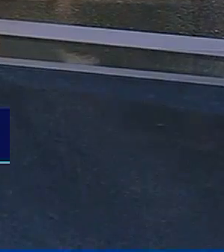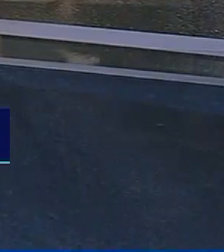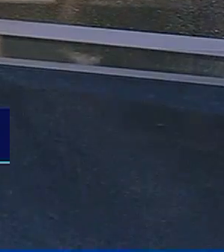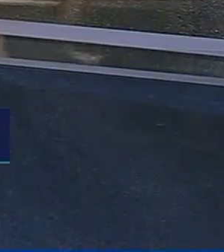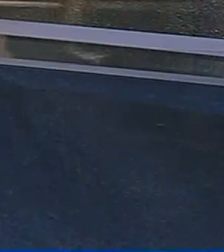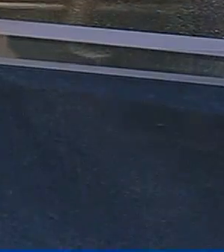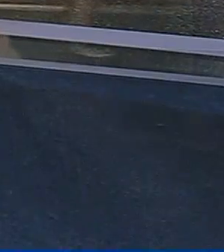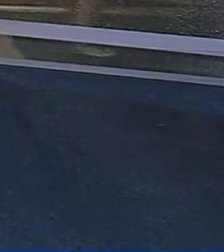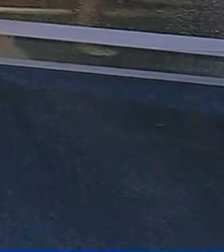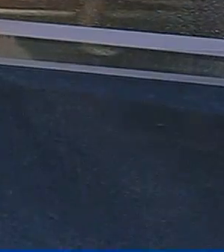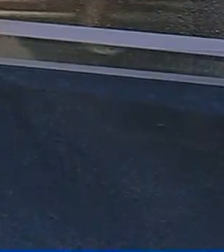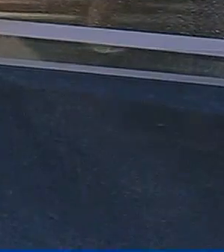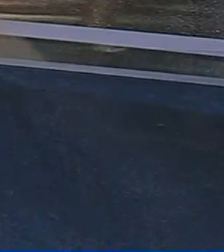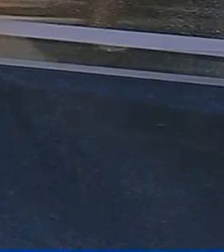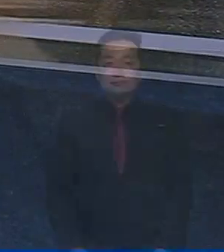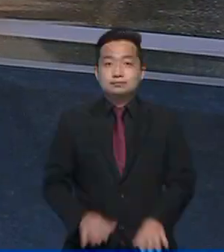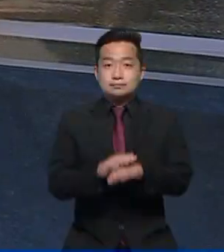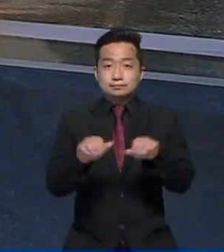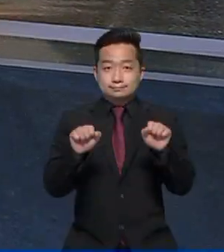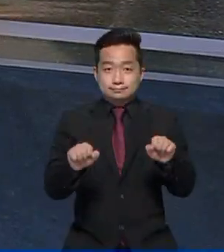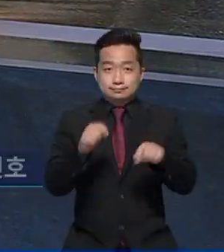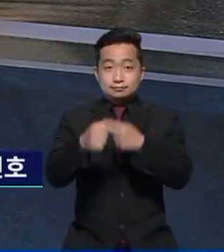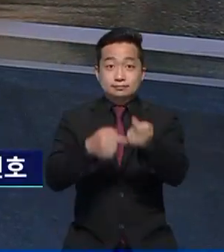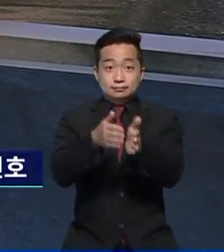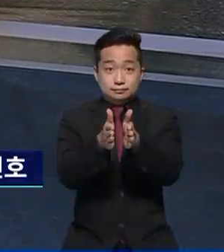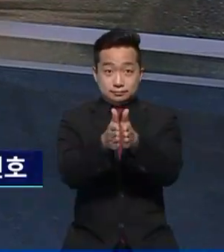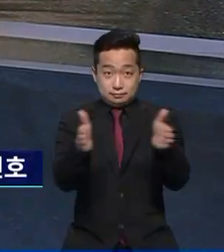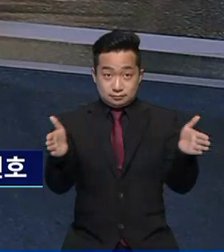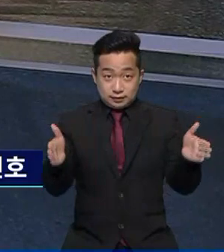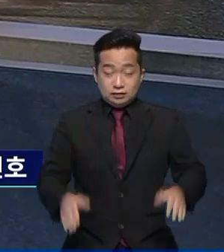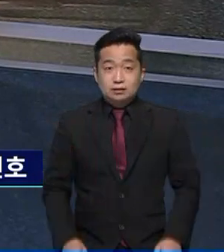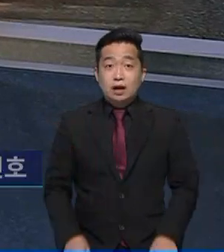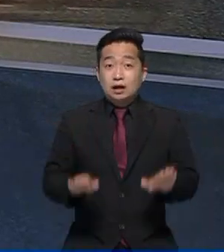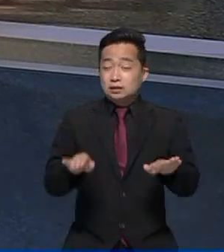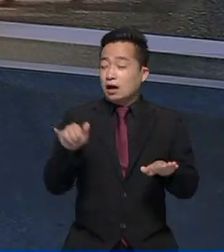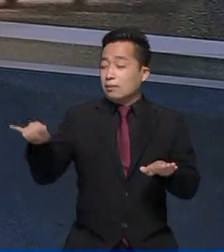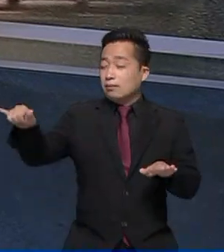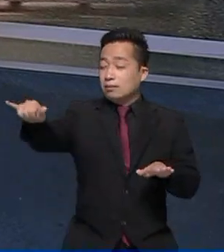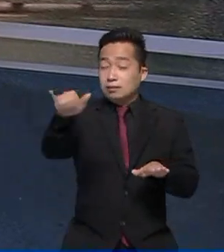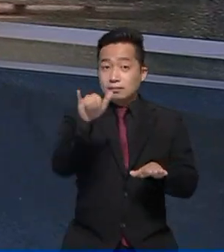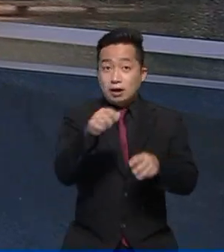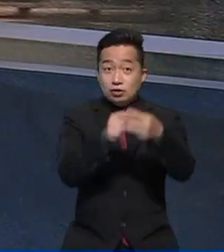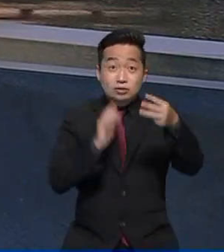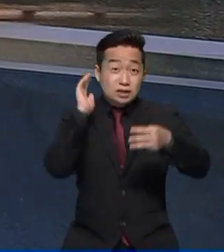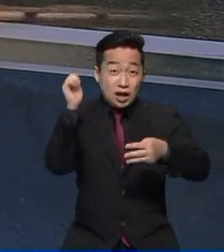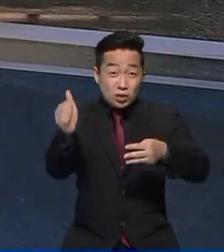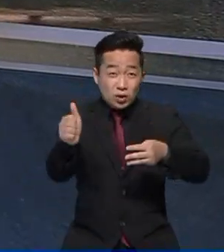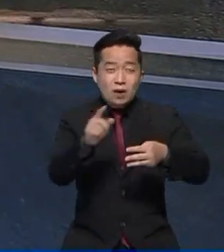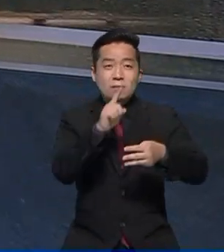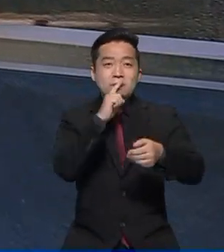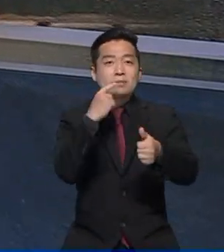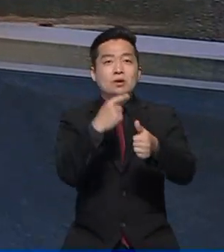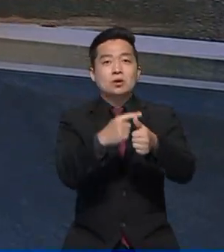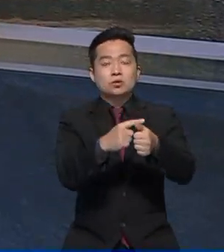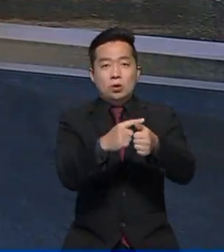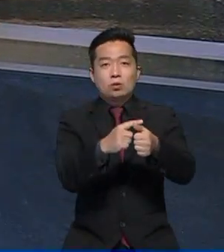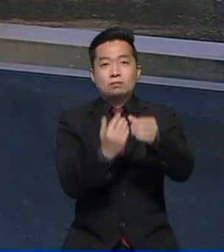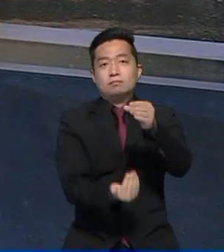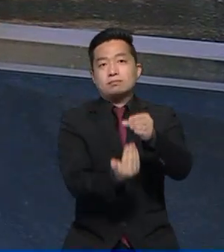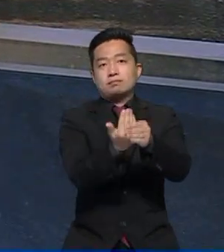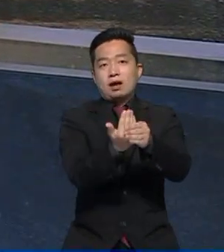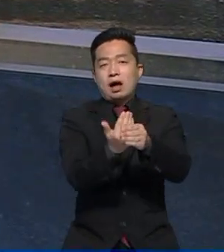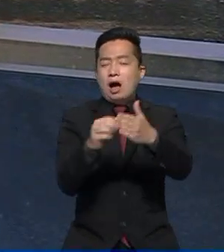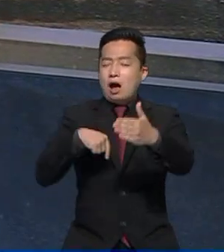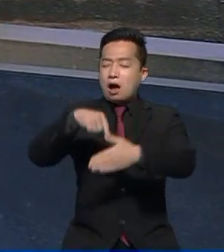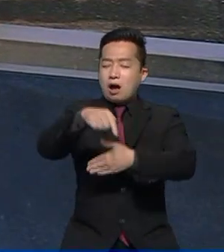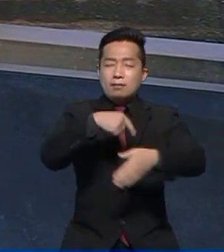여러분 안녕하십니까? 순방 중인 윤석열 대통령이 비속어를 쓰면서 한 말을 놓고 나라 안팎에서 논란이